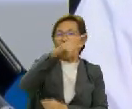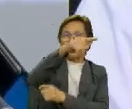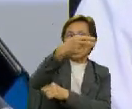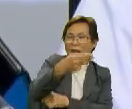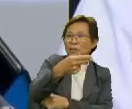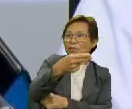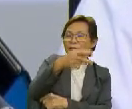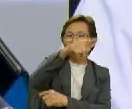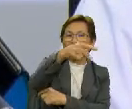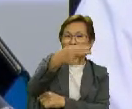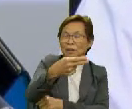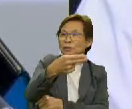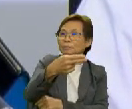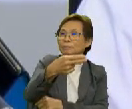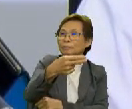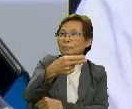Pakatan Harapan PH